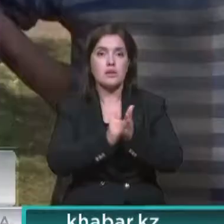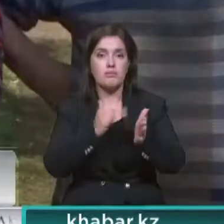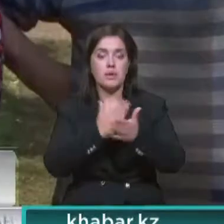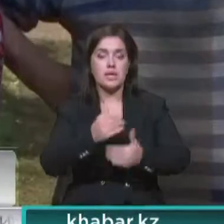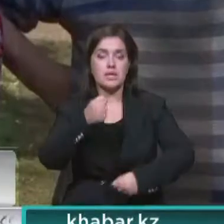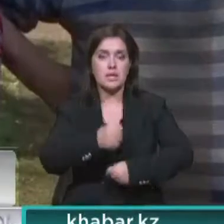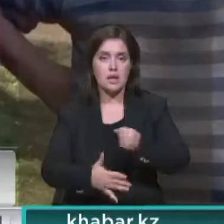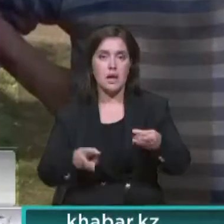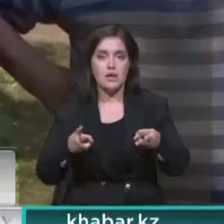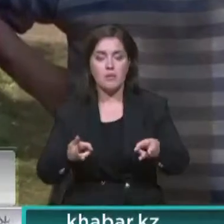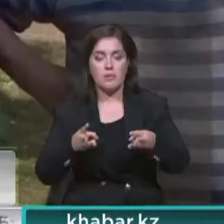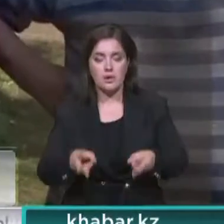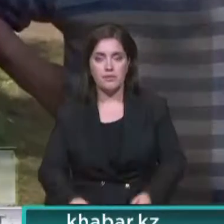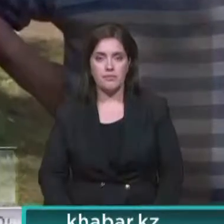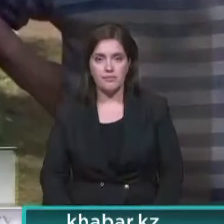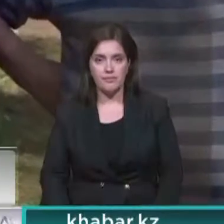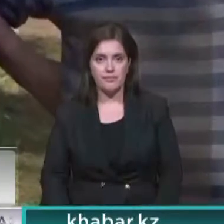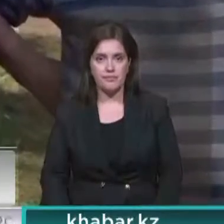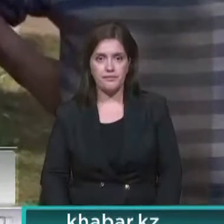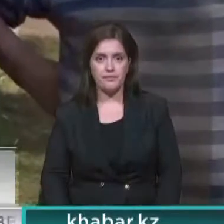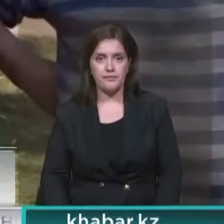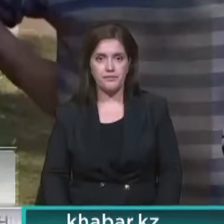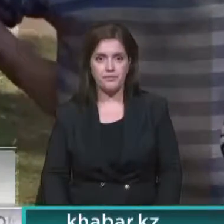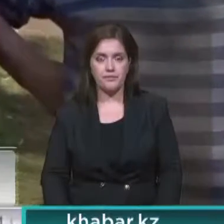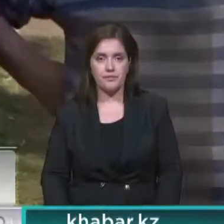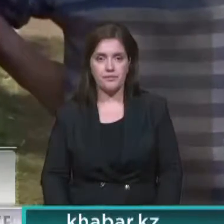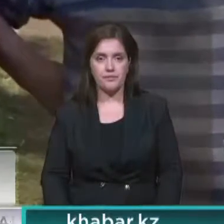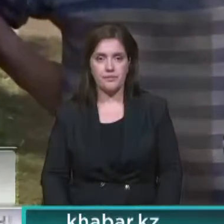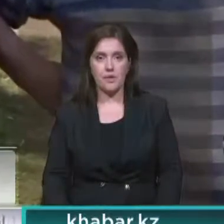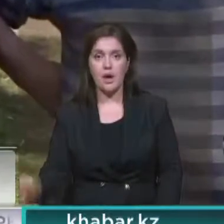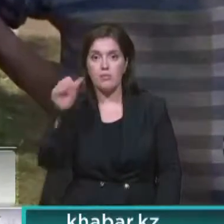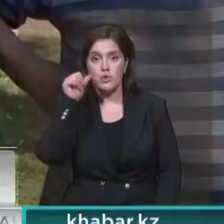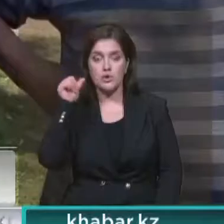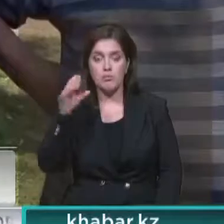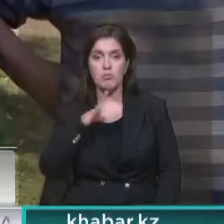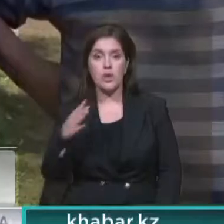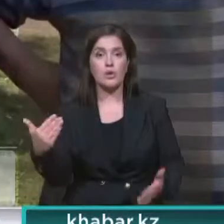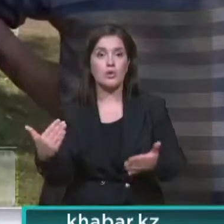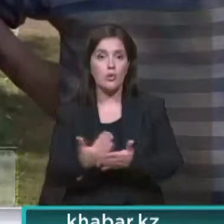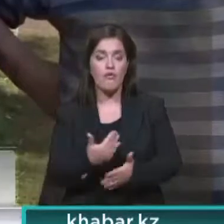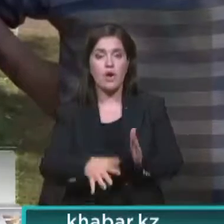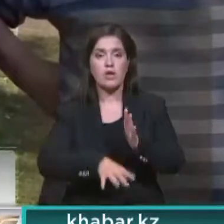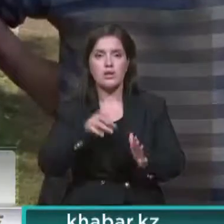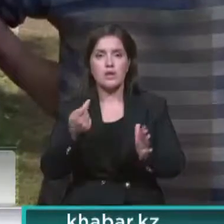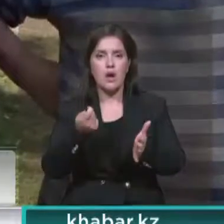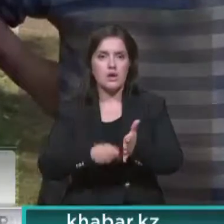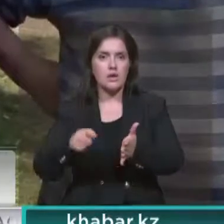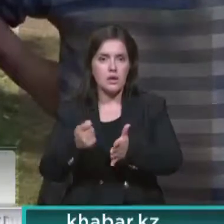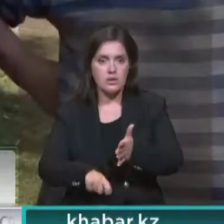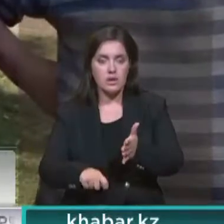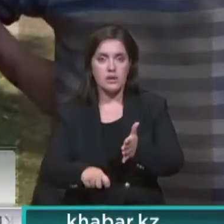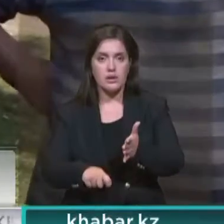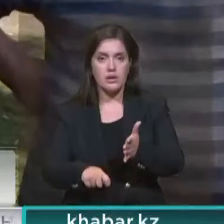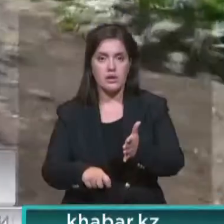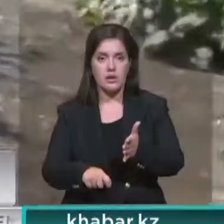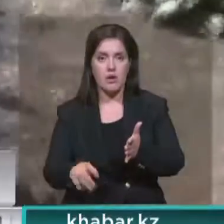отоплению. Поставили в прошлом году новые котлы, но там за счет насосов их отключались, раздуло, и они